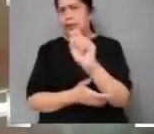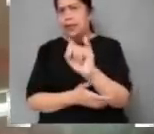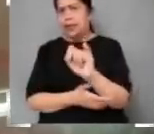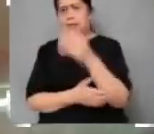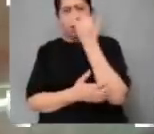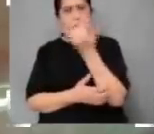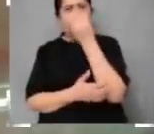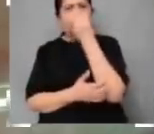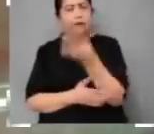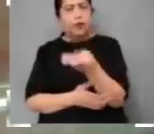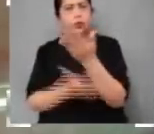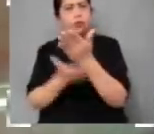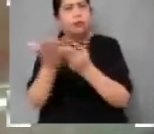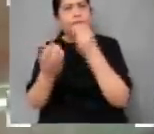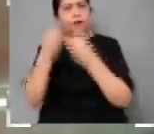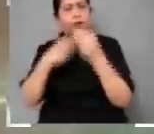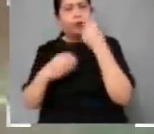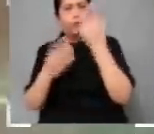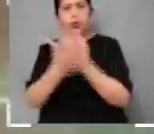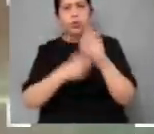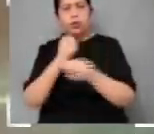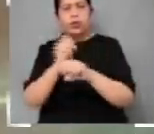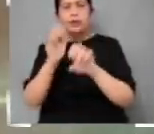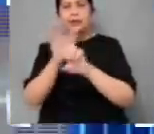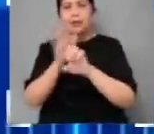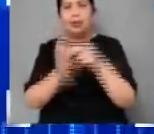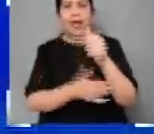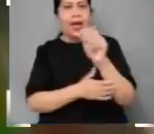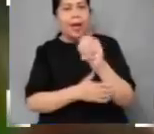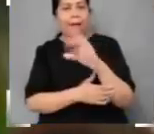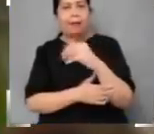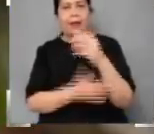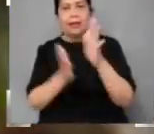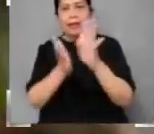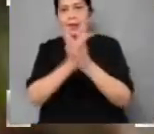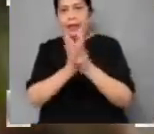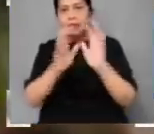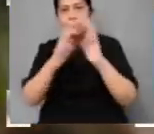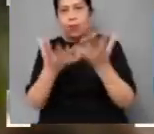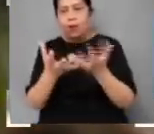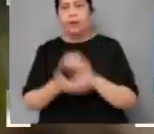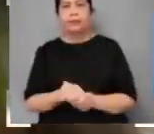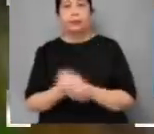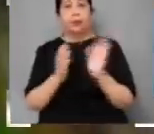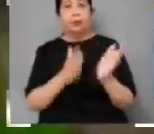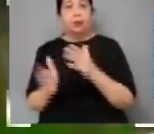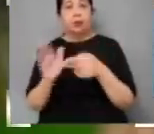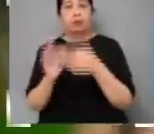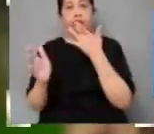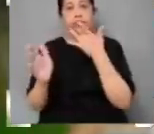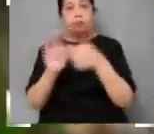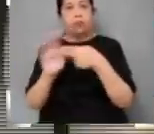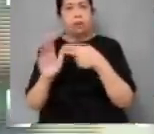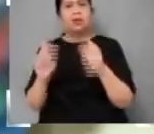medyo noche items tulad ng ham at queso de bola sa ilang pang-pamilihan. Kung prepared brand lang, pwede naman ang alternative lang kung